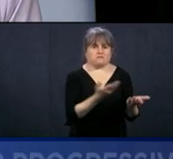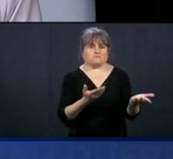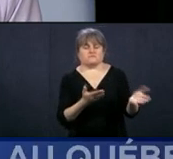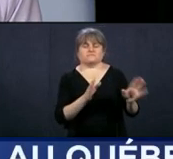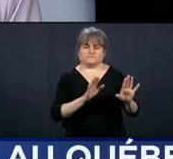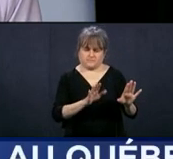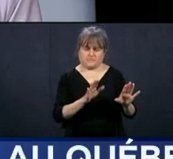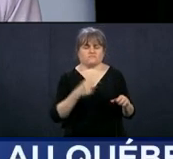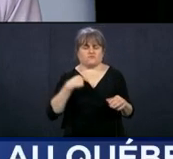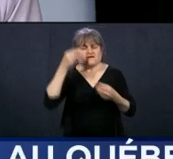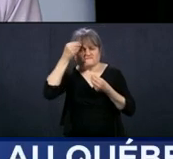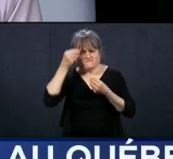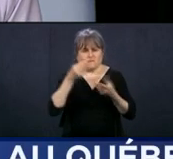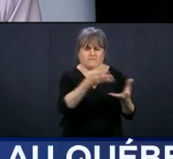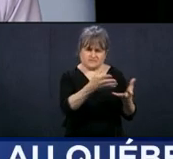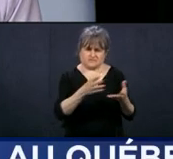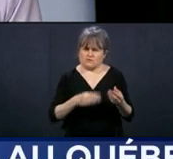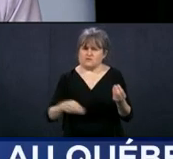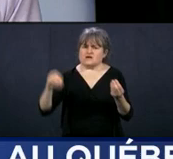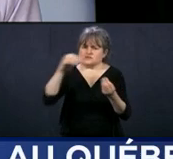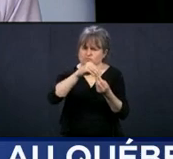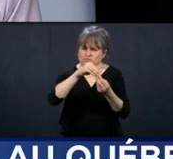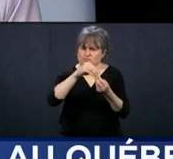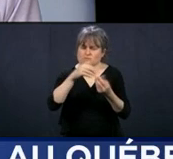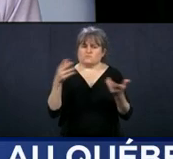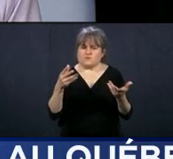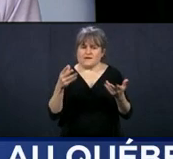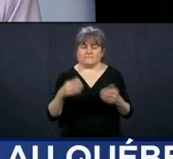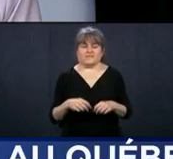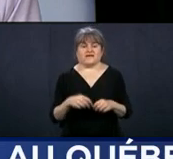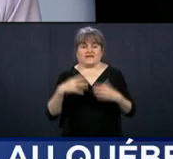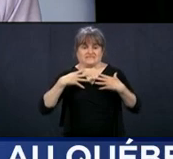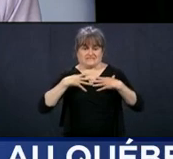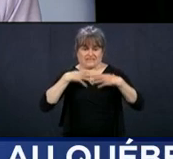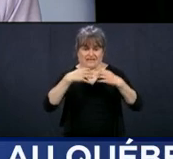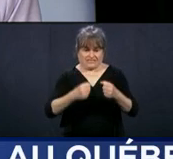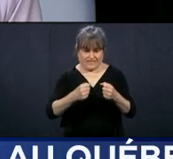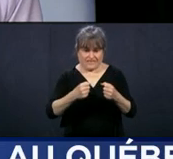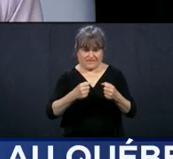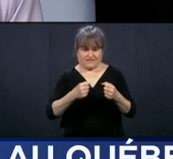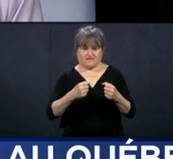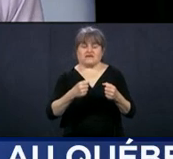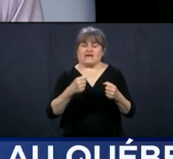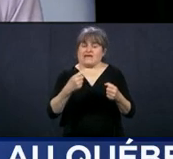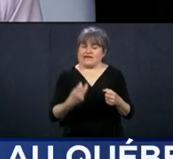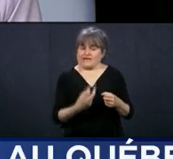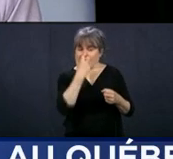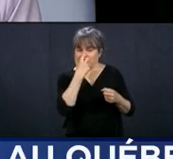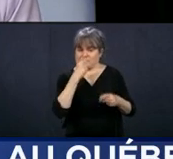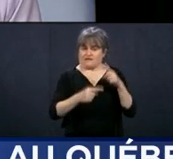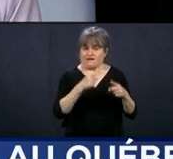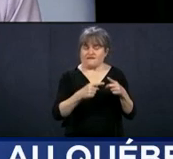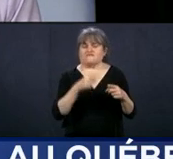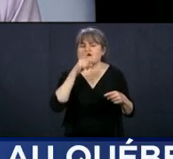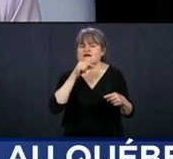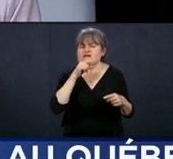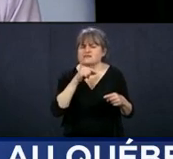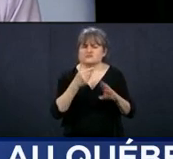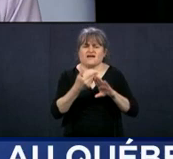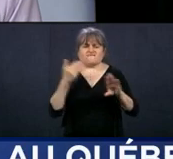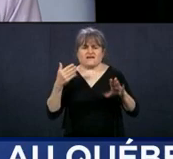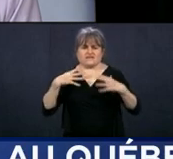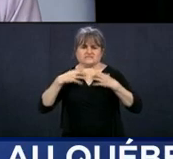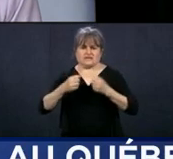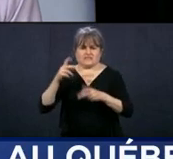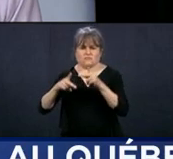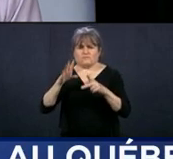clarifier l'information quant aux facteurs de risque pour la santé associés à l'âge. Donc, la santé publique a établi le facteur